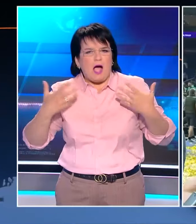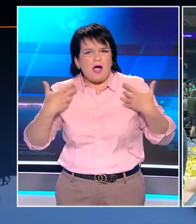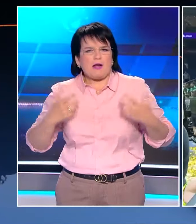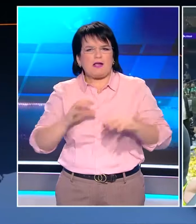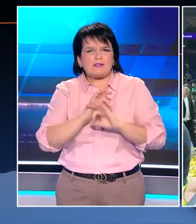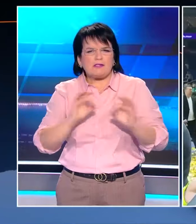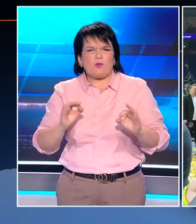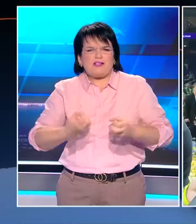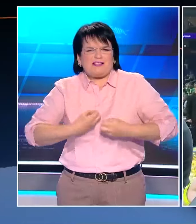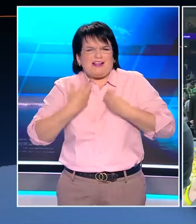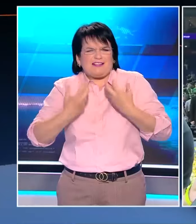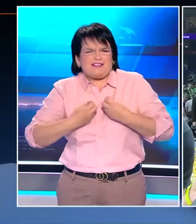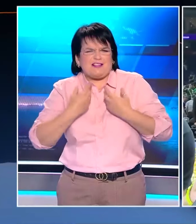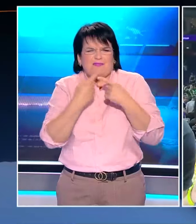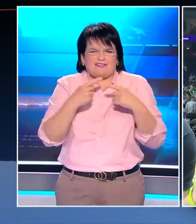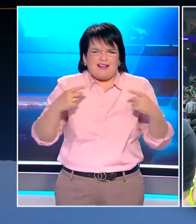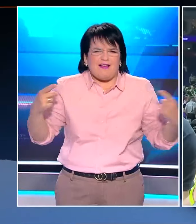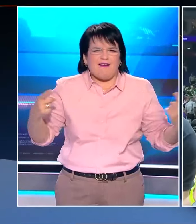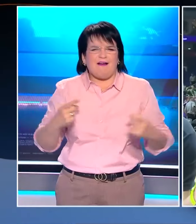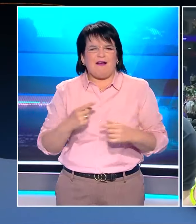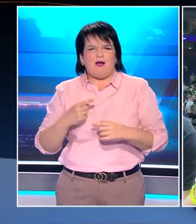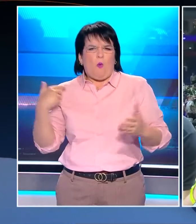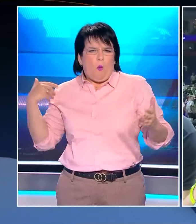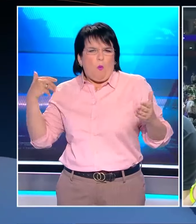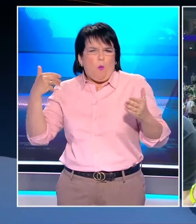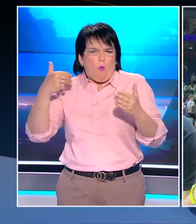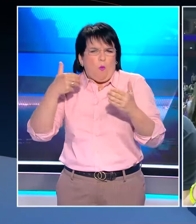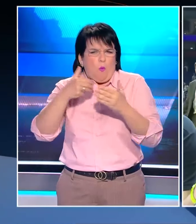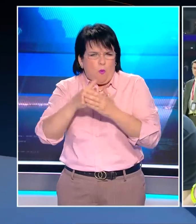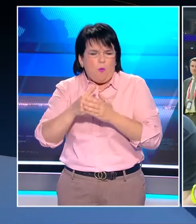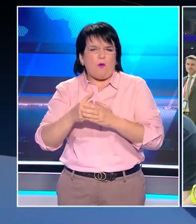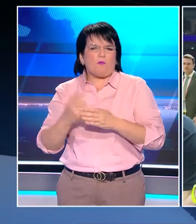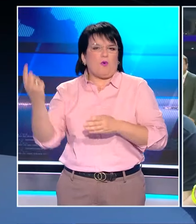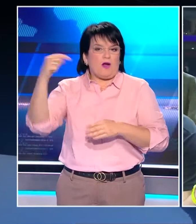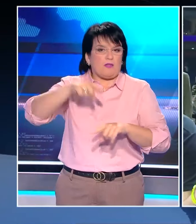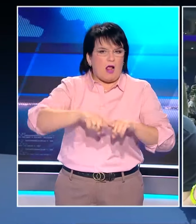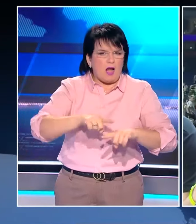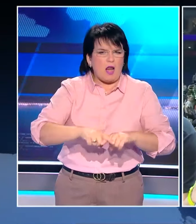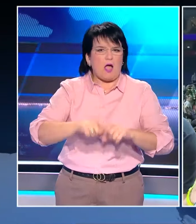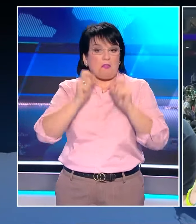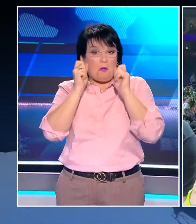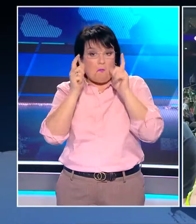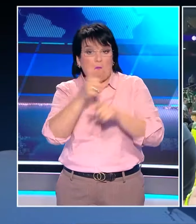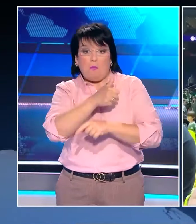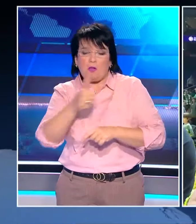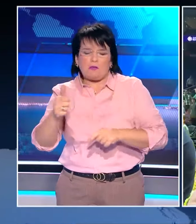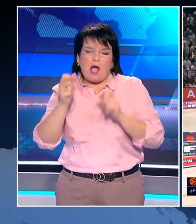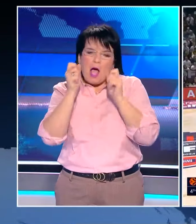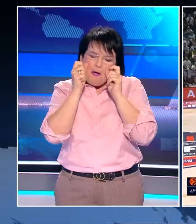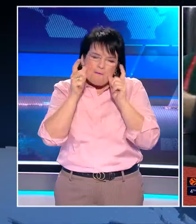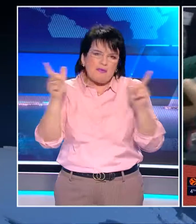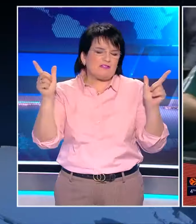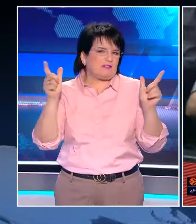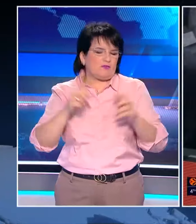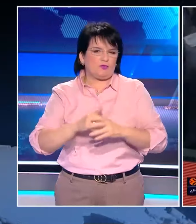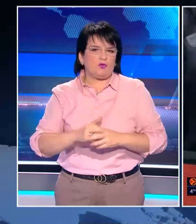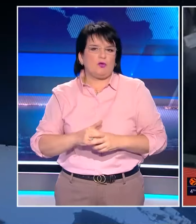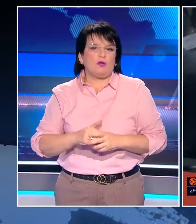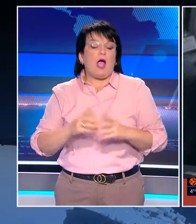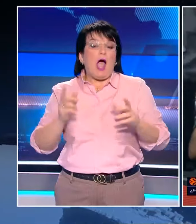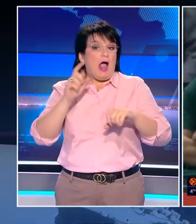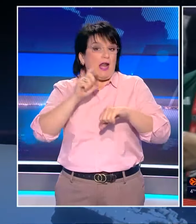sure. Tears of emotions. I'm coming a long way, man, and it's crazy to be here today. It's an amazing thing.